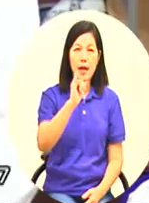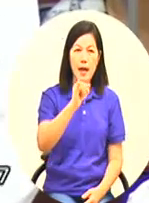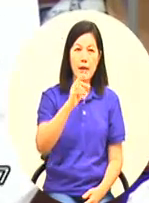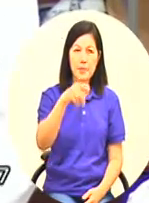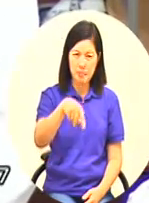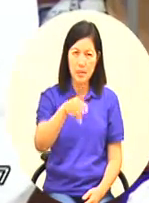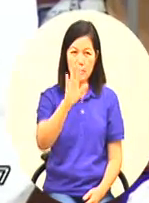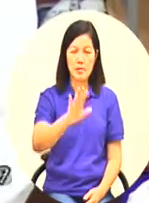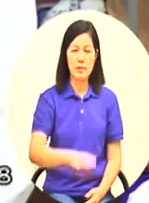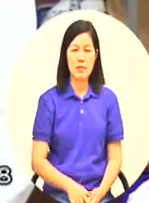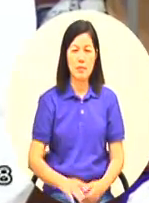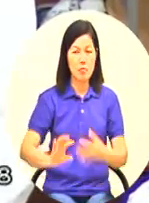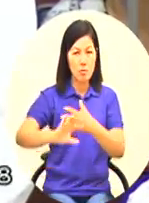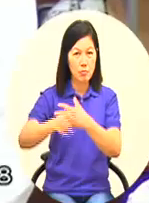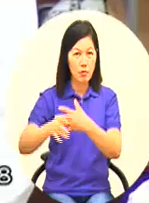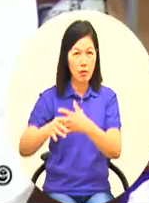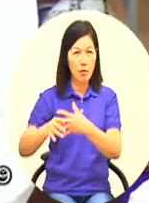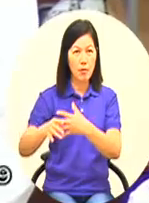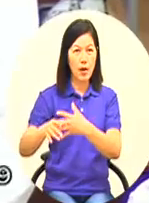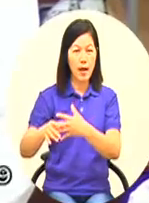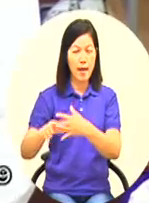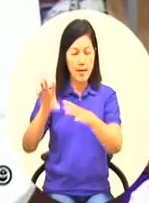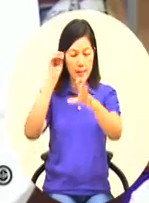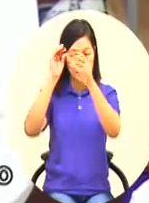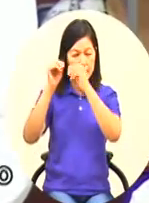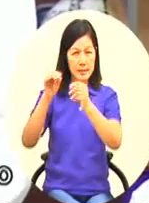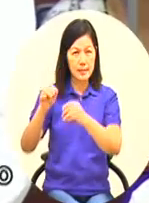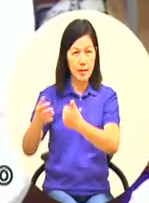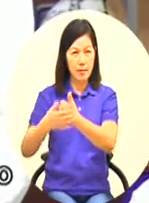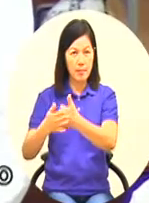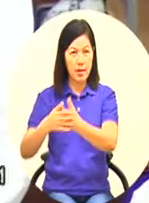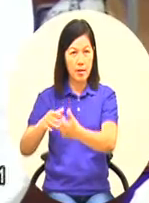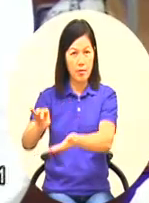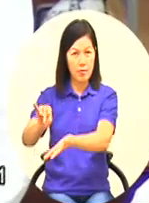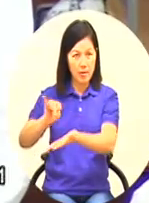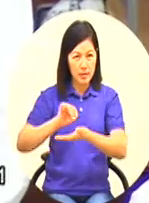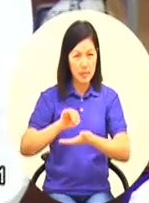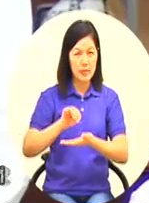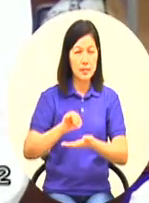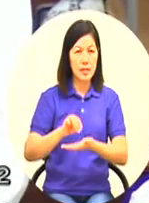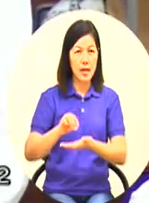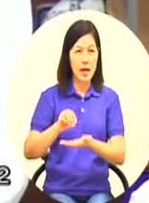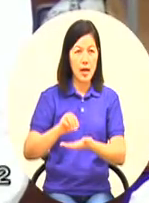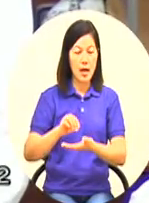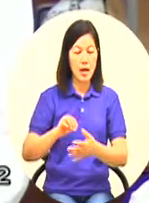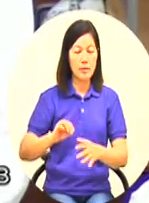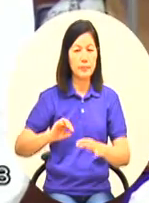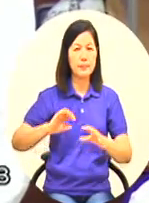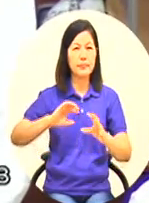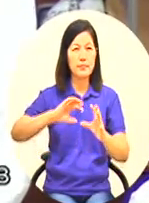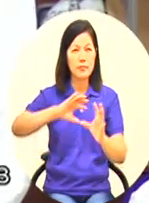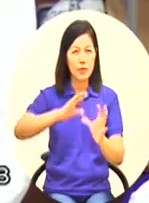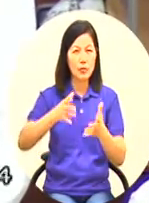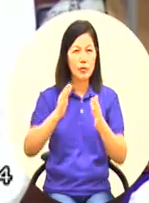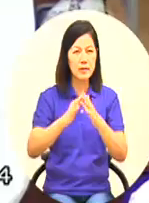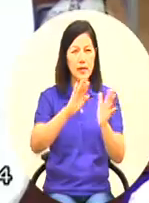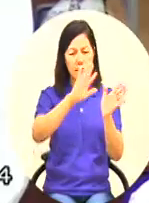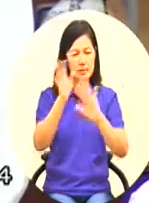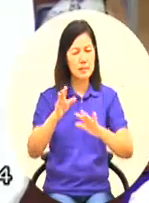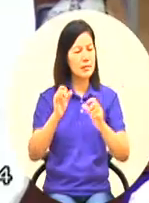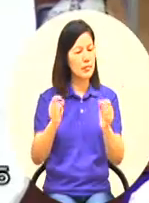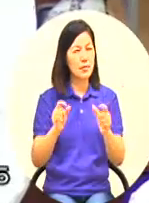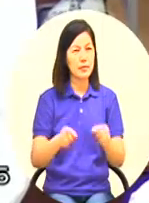为国外帮我们调这个资料啊，可能他们国情不一样，而且被害人不